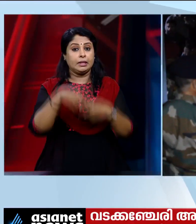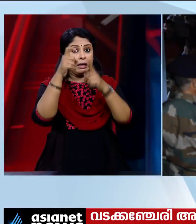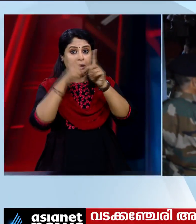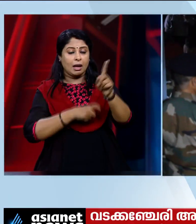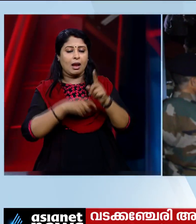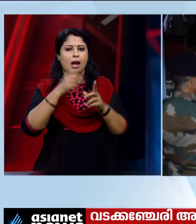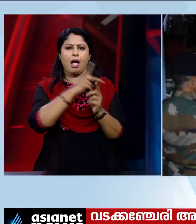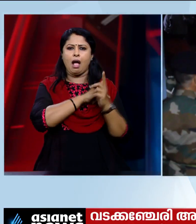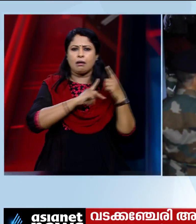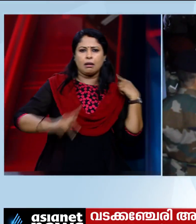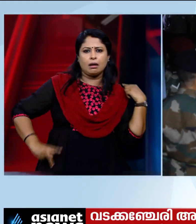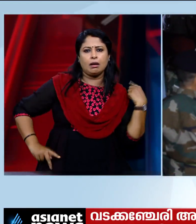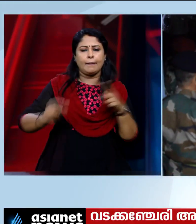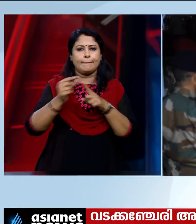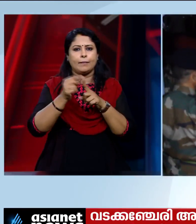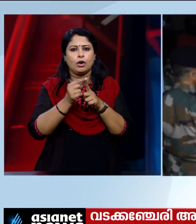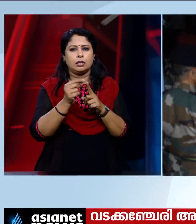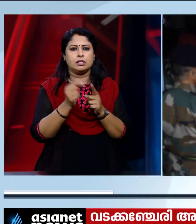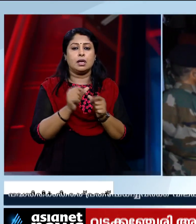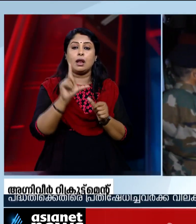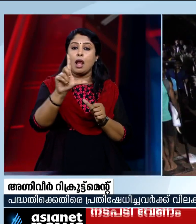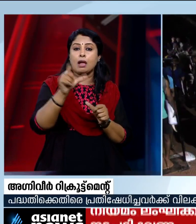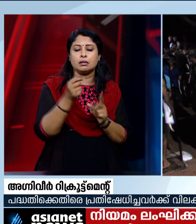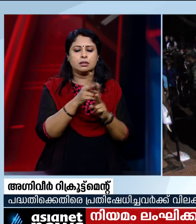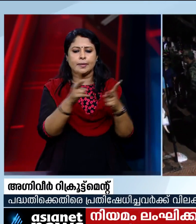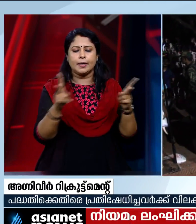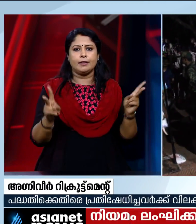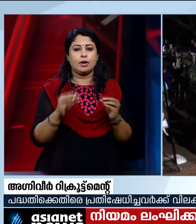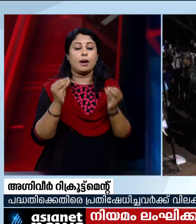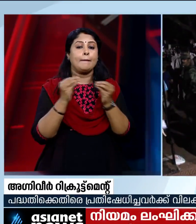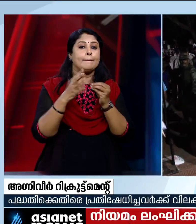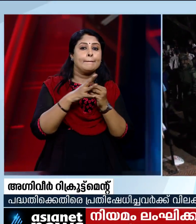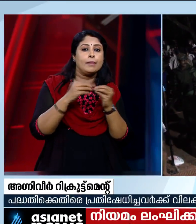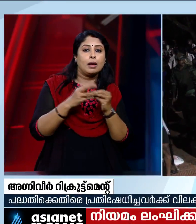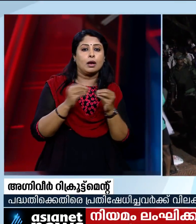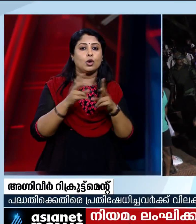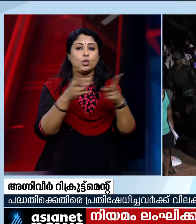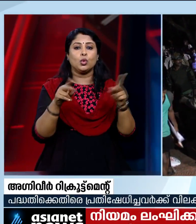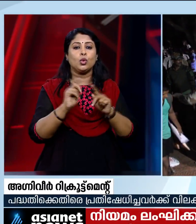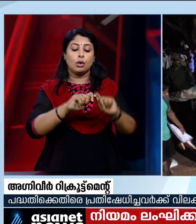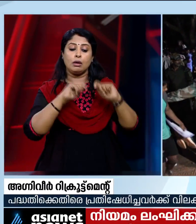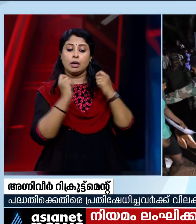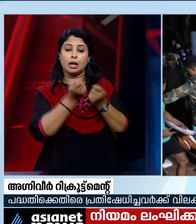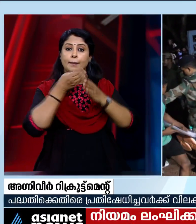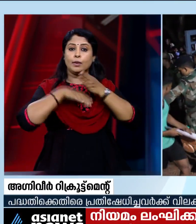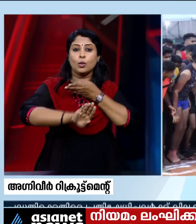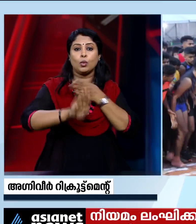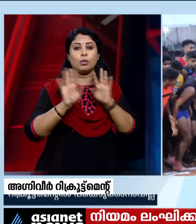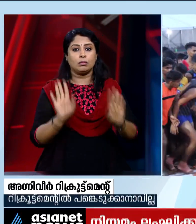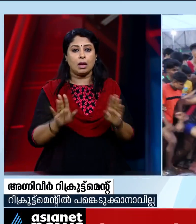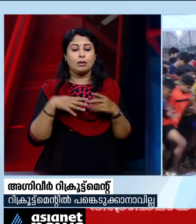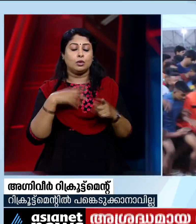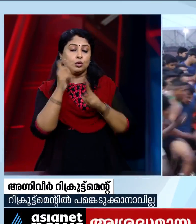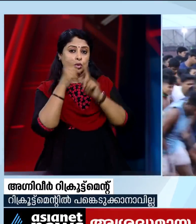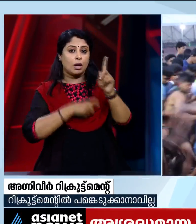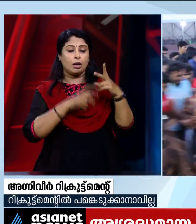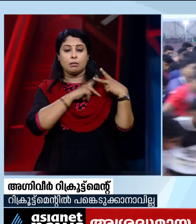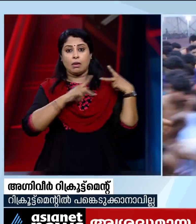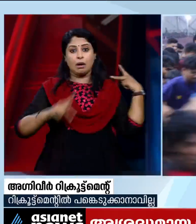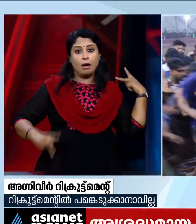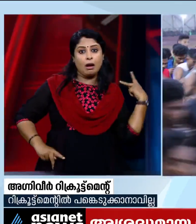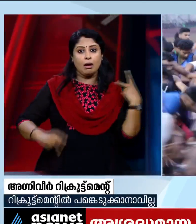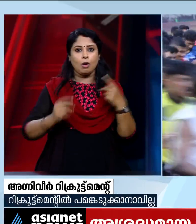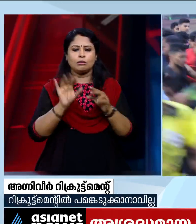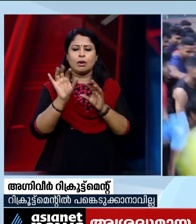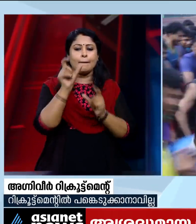കേരളം, കർണാടക, പോണ്ടിച്ചേരി, ലക്ഷദ്വീപ് എന്നീ പ്രദേശങ്ങളാണ് ബംഗളൂരു റിക്രൂട്ട്മെന്റ് മേഖലയ്ക്ക് കീഴിലുള്ളത്. കർണാടകയിലും കേരളത്തിലും റിക്രൂട്ട്മെന്റ്